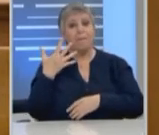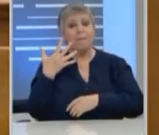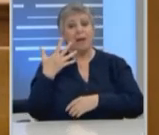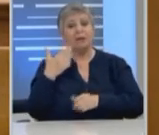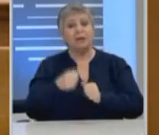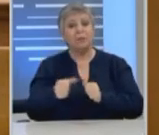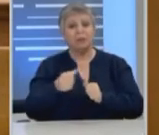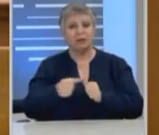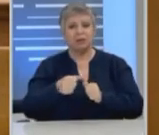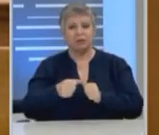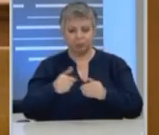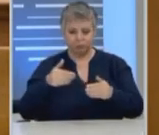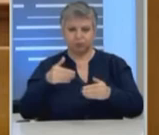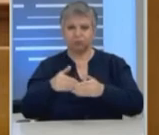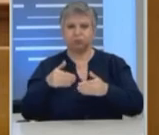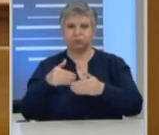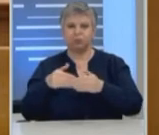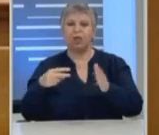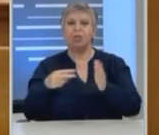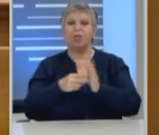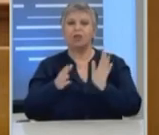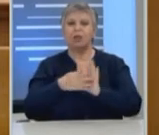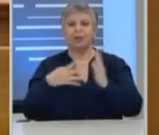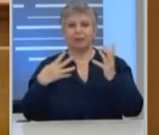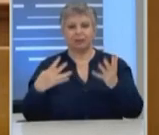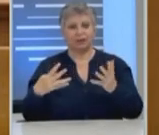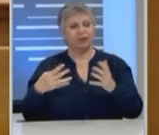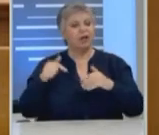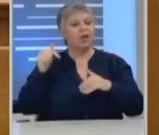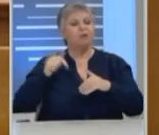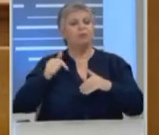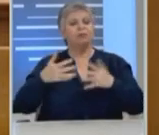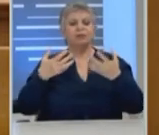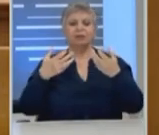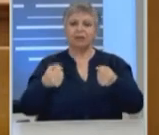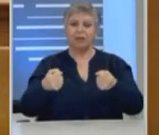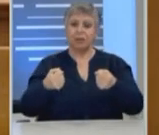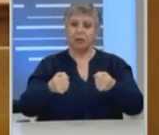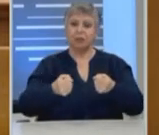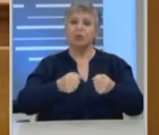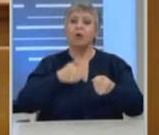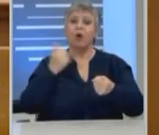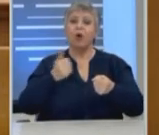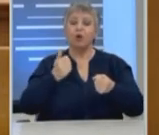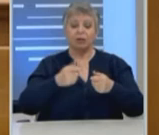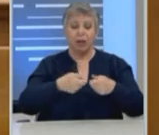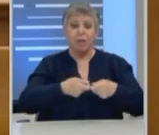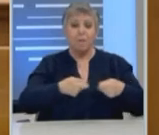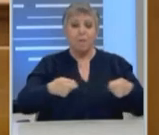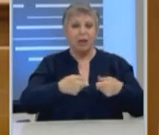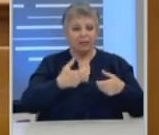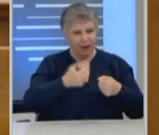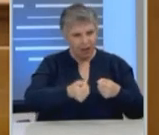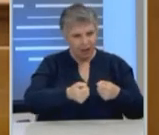εις τους οποίους 5 μήνες θα έχουν ενεργοποιηθεί κανονικά όλα τα αντίμετρα που σήμερα εσείς